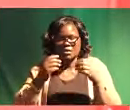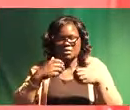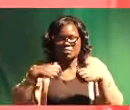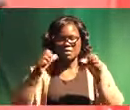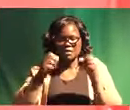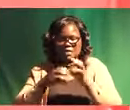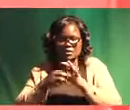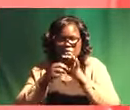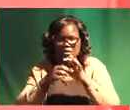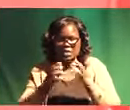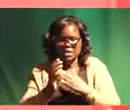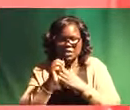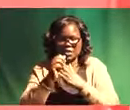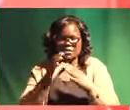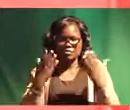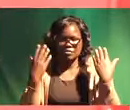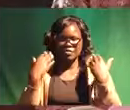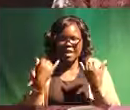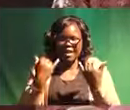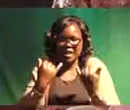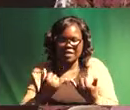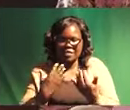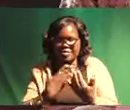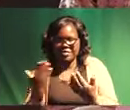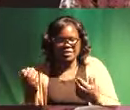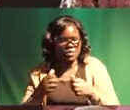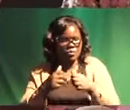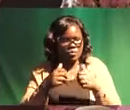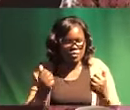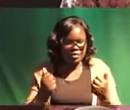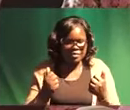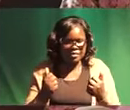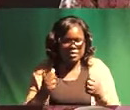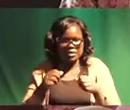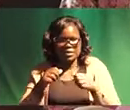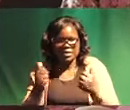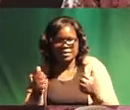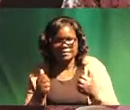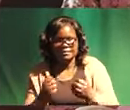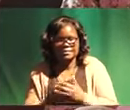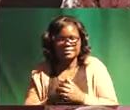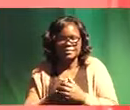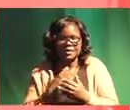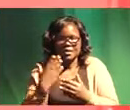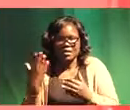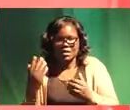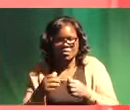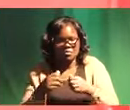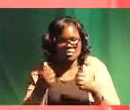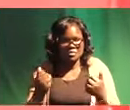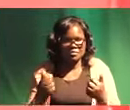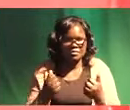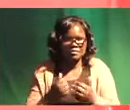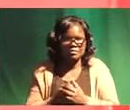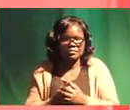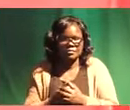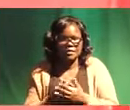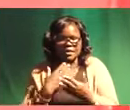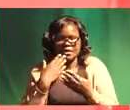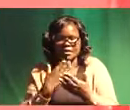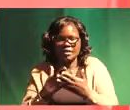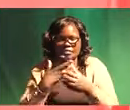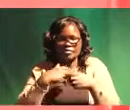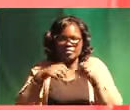akaunganisha viongozi wote wa Meru. Na saa hii mambo inaenda sawa sawa. Si ndio MCS? Mambo ya MCS inaenda vizuri. Asante